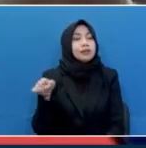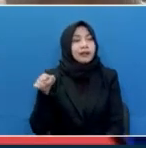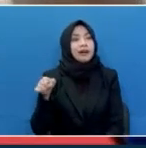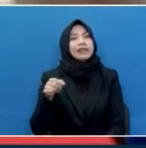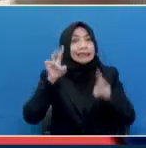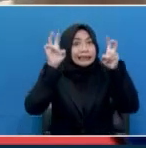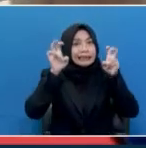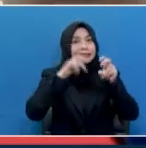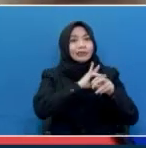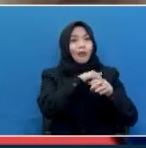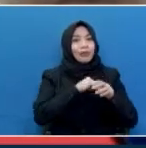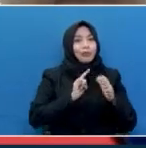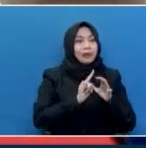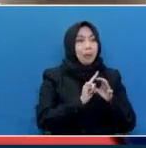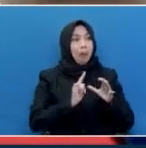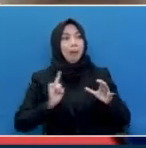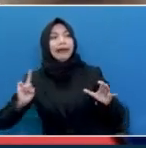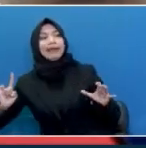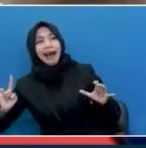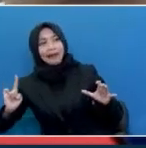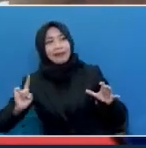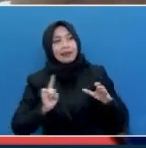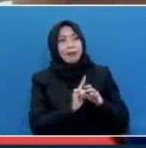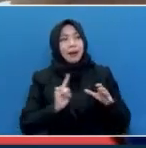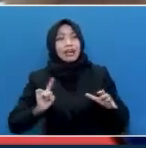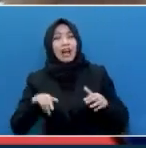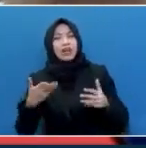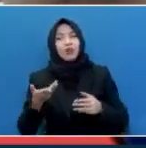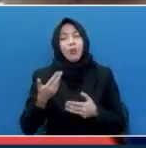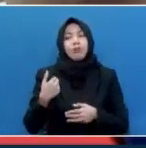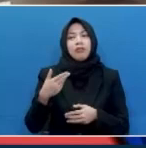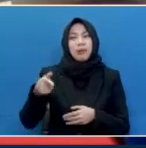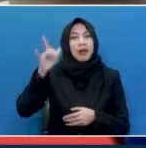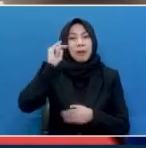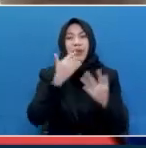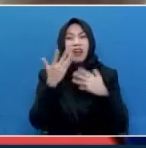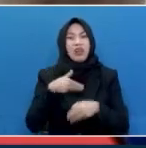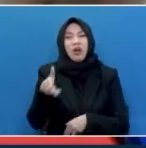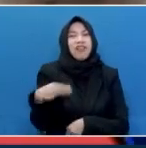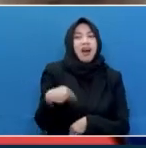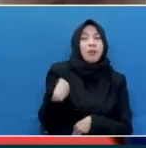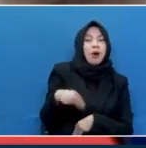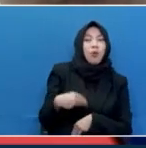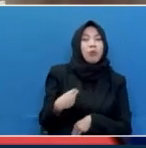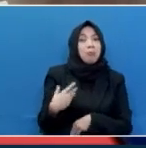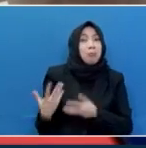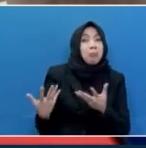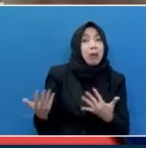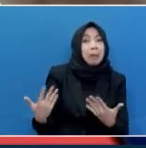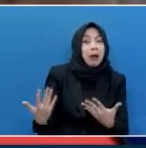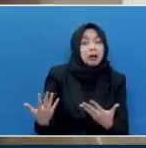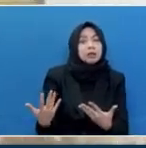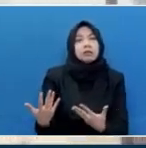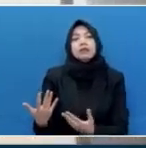menghindar begitu atau memang ee ya tidak pengin datang aja ke H PDIP Iya kalau saya pikir bahwa